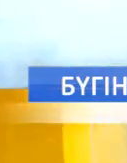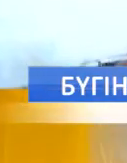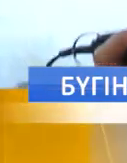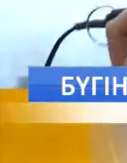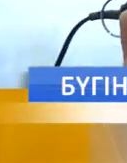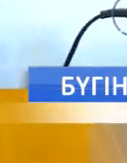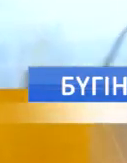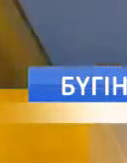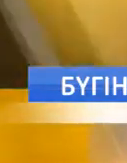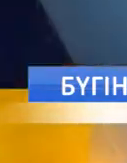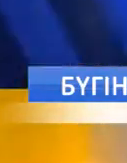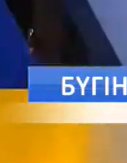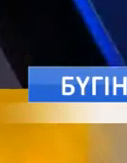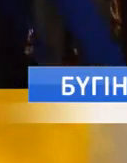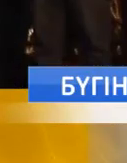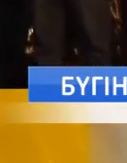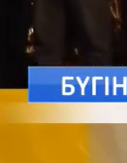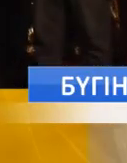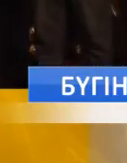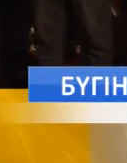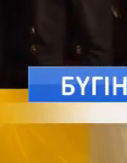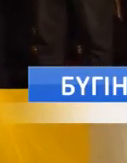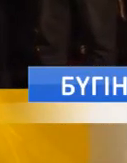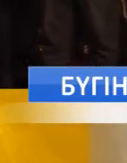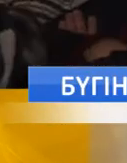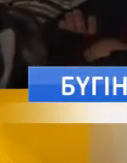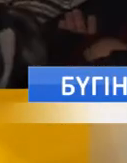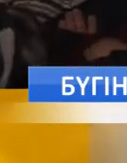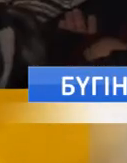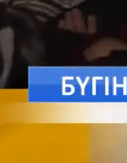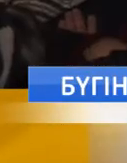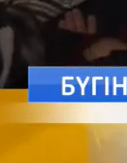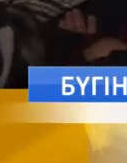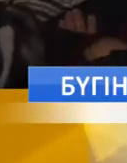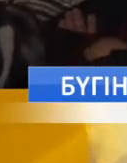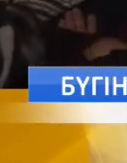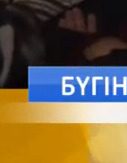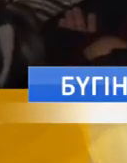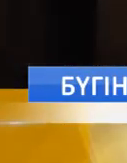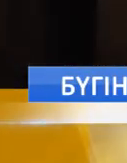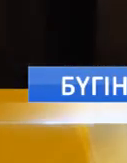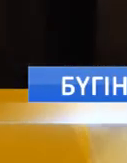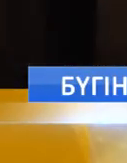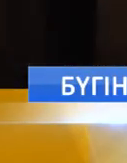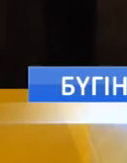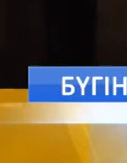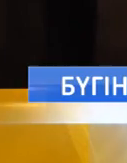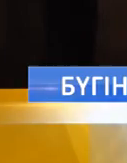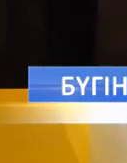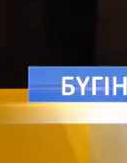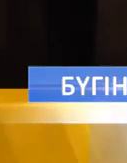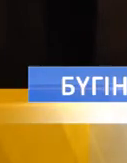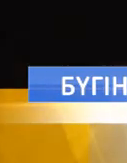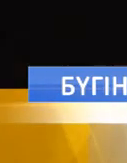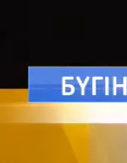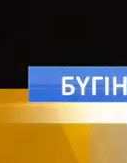жобасы негіз болып отыр. Бекен Римов атындағы драма театр 43 маусымын бастады. Өнер жұмы шымылдықты Алаштың